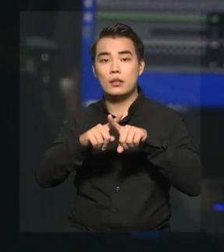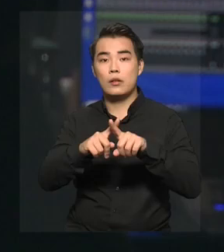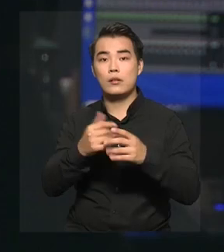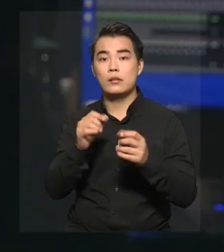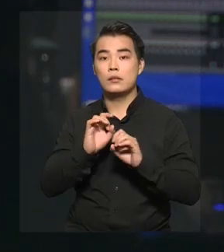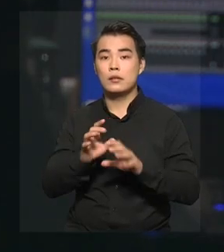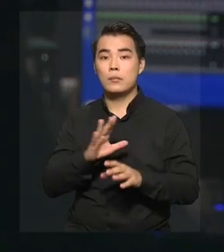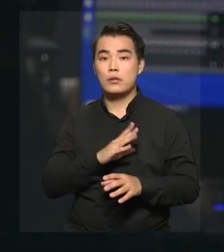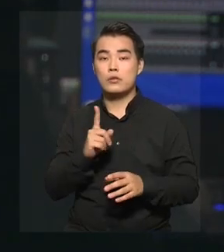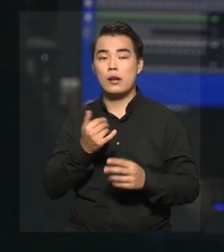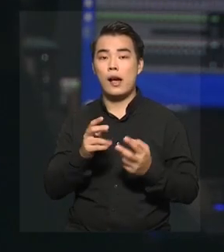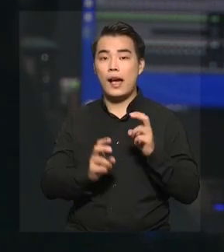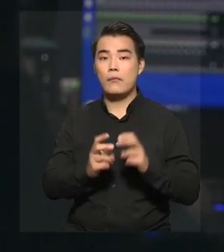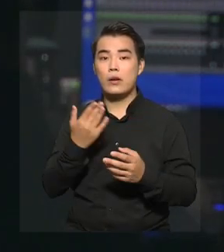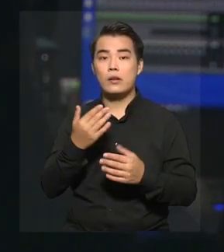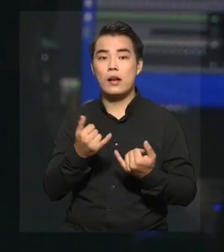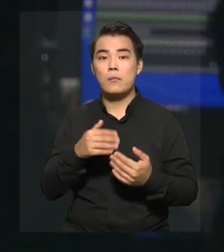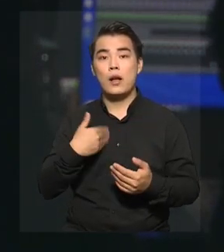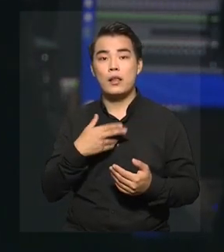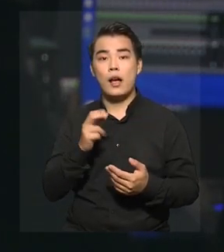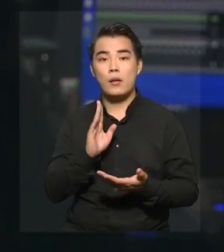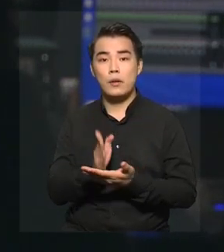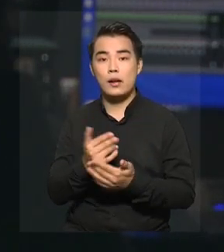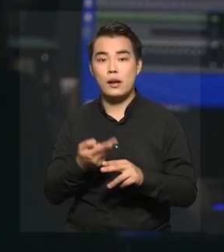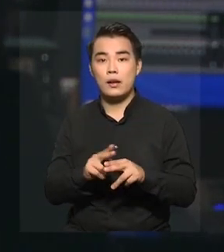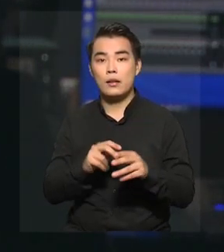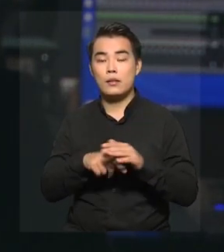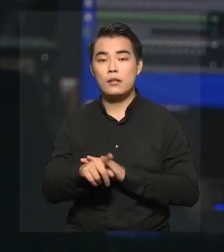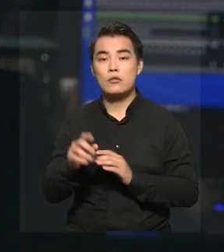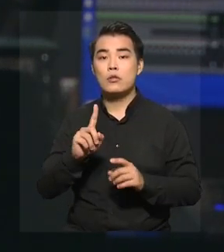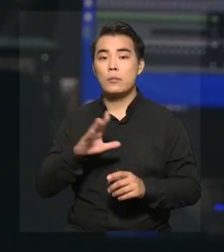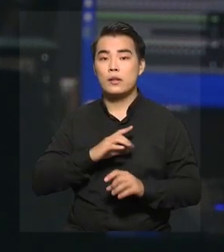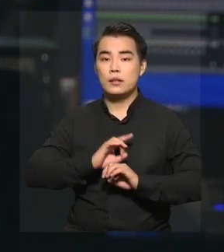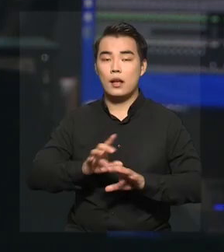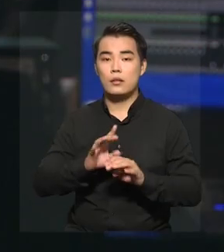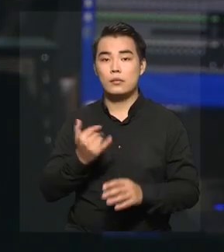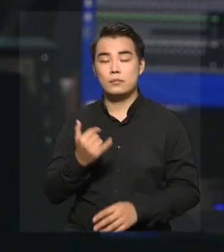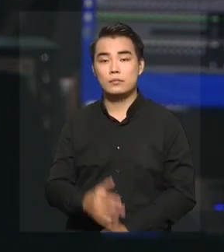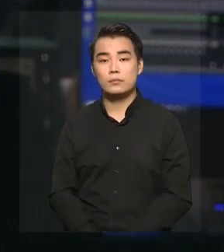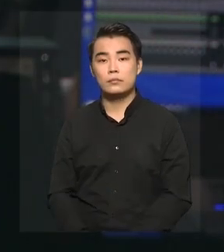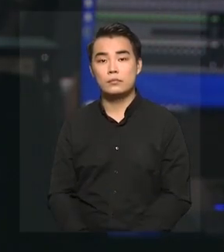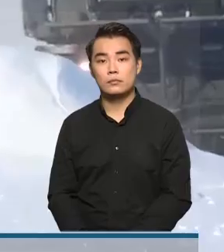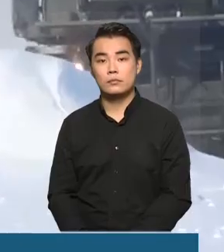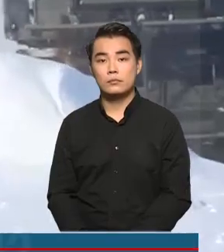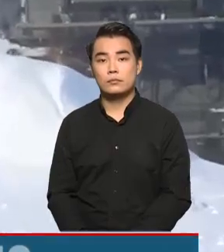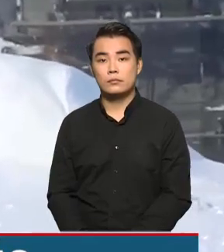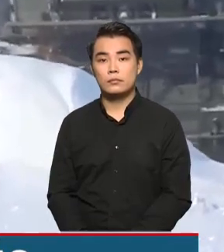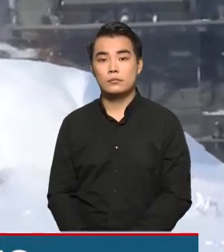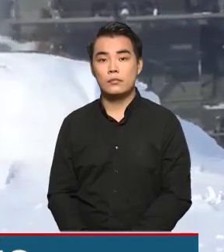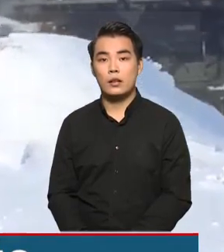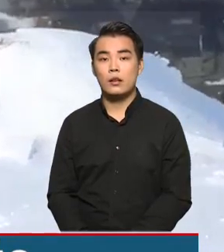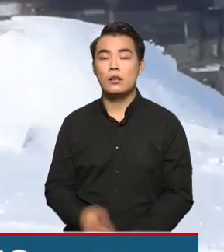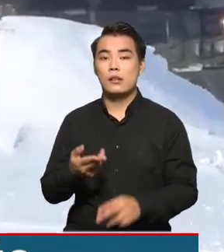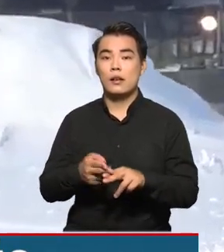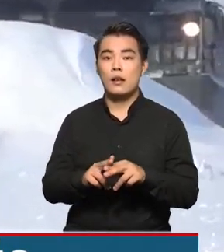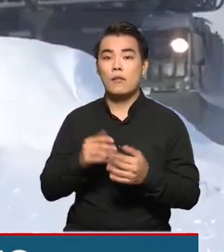еді. Оған өндірістің әлеуеті қаншалықты жетеді? Қазір қауқарымыз қандай? Әріптесім Асылбек Тойбек зерттеп көрді. Жау жоқ